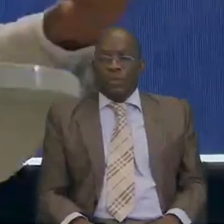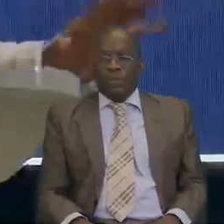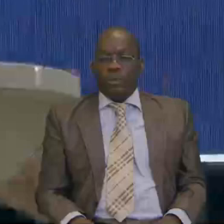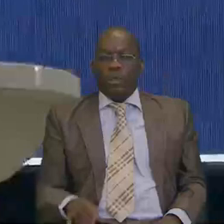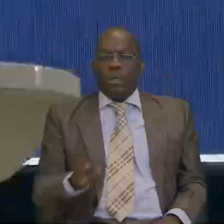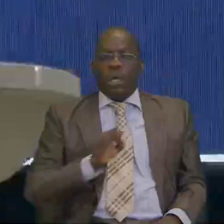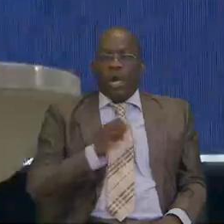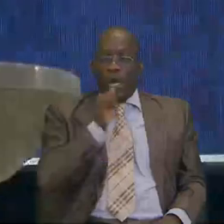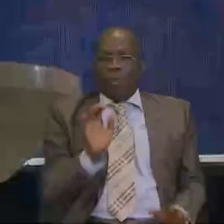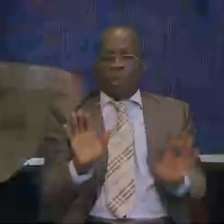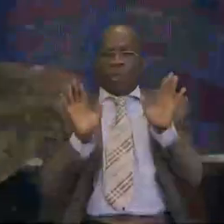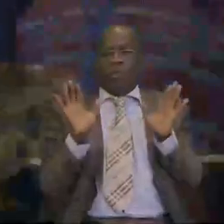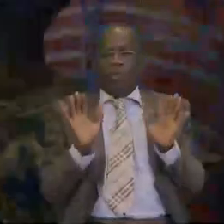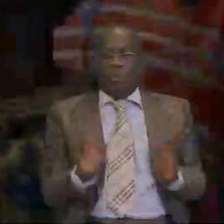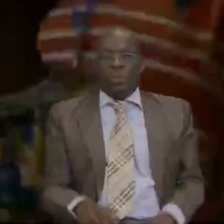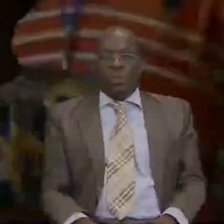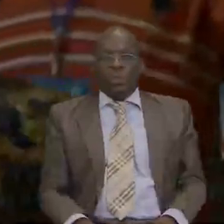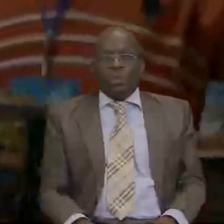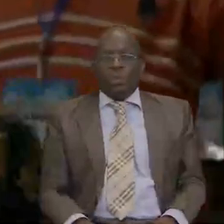Je suis timide. Ne parle pas de ça.